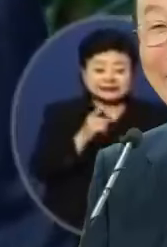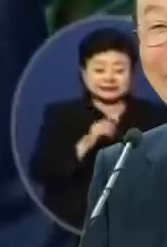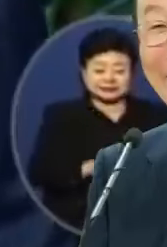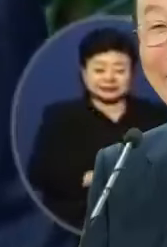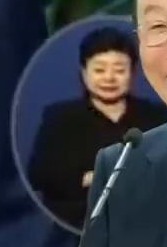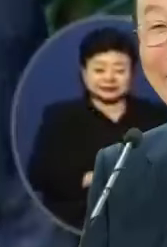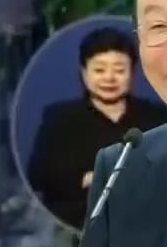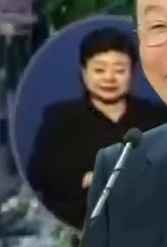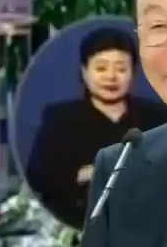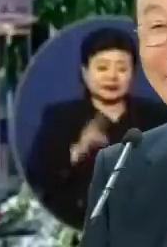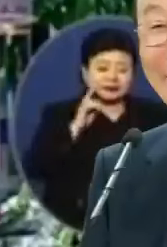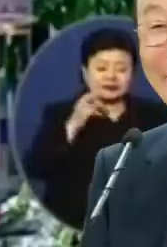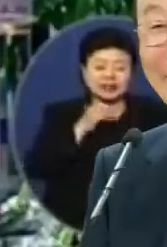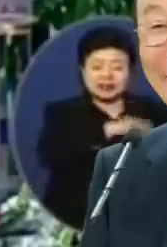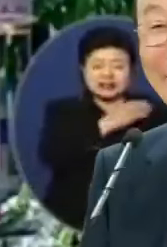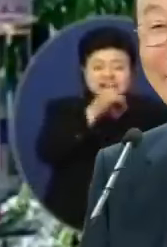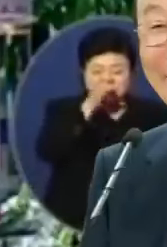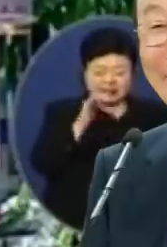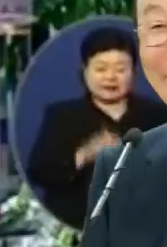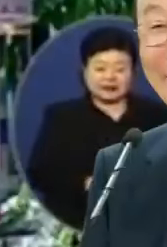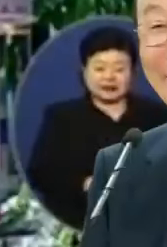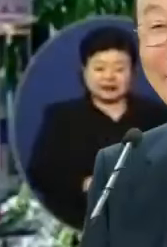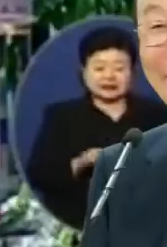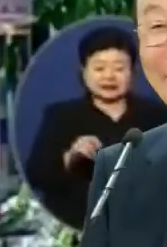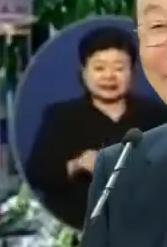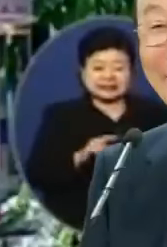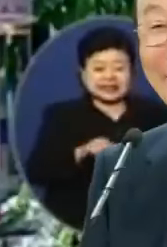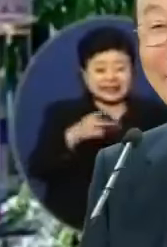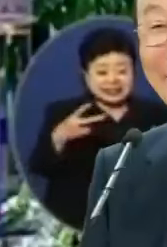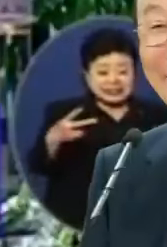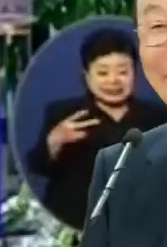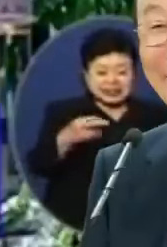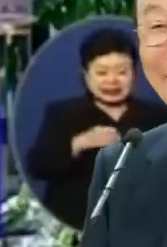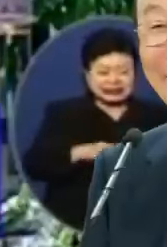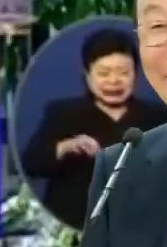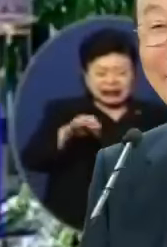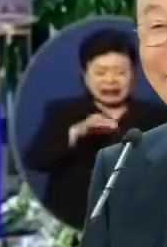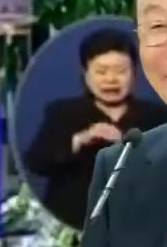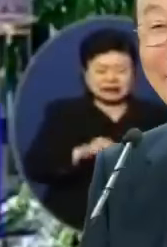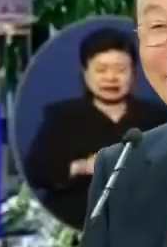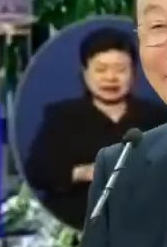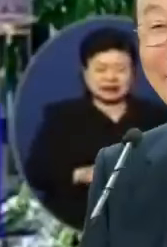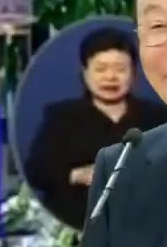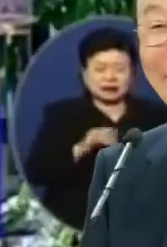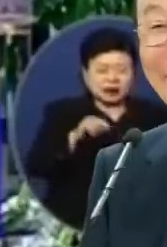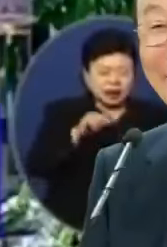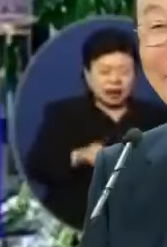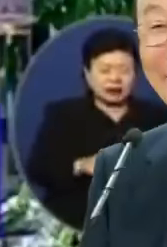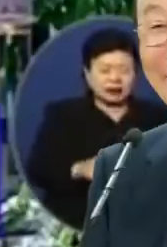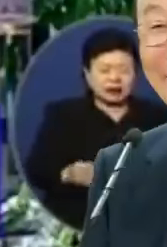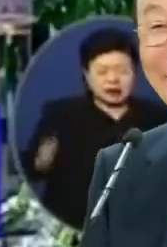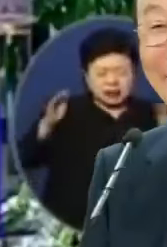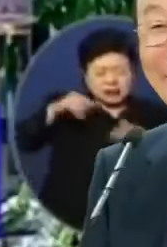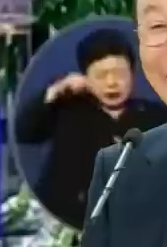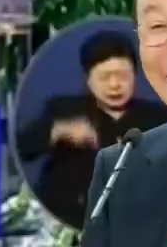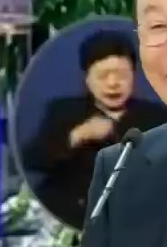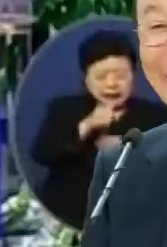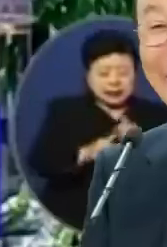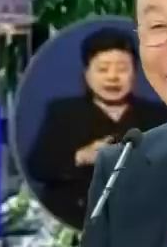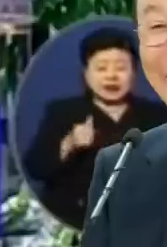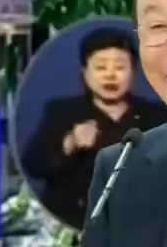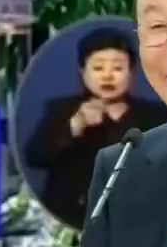대단한 능력이 되는 것입니다. 창세기 1장 2절에 땅이 혼돈하고 공허하며 흑암이 깊음 위에 있고 하나님의 영은